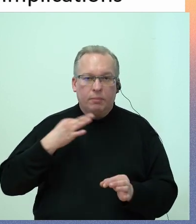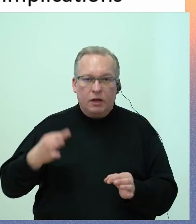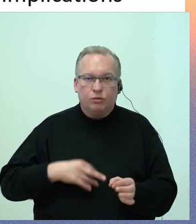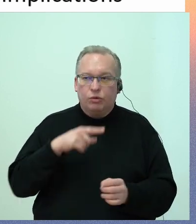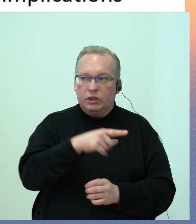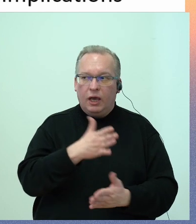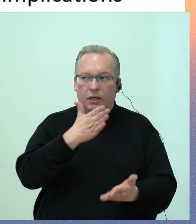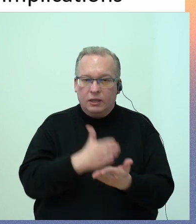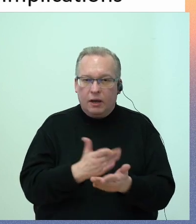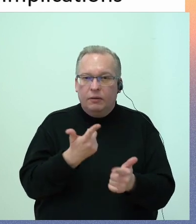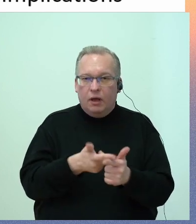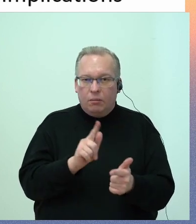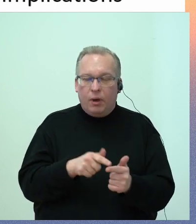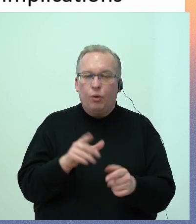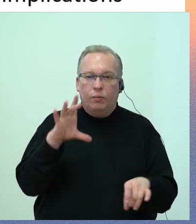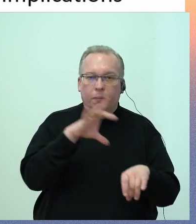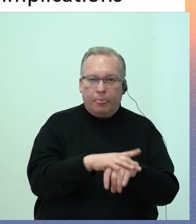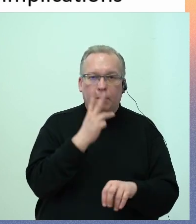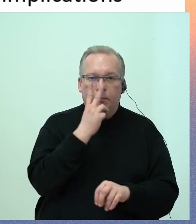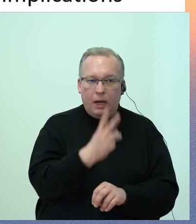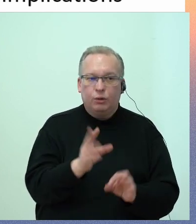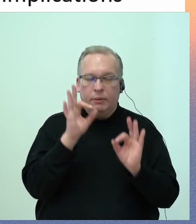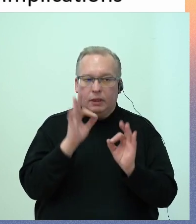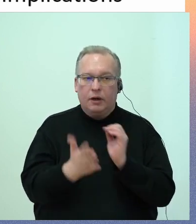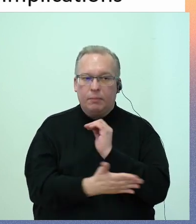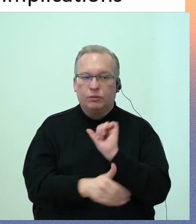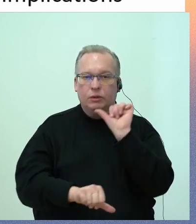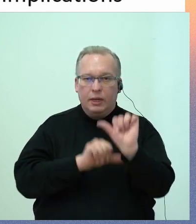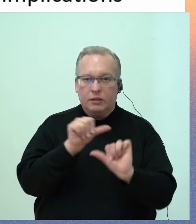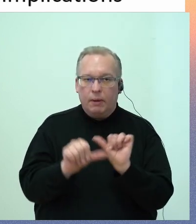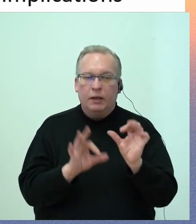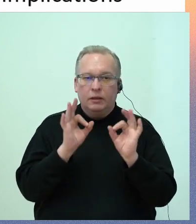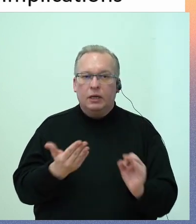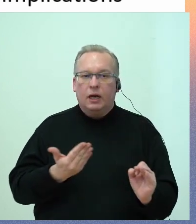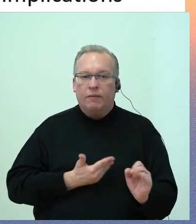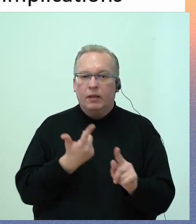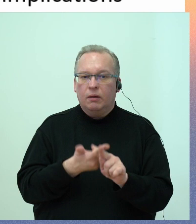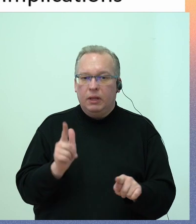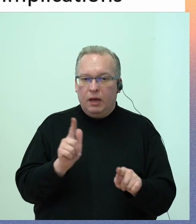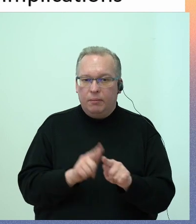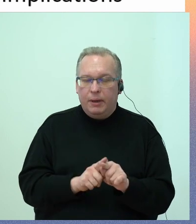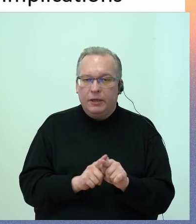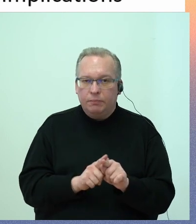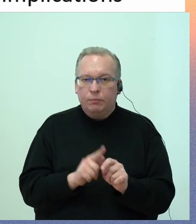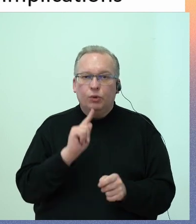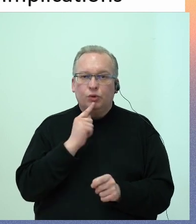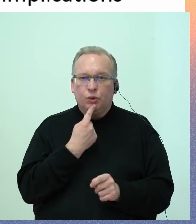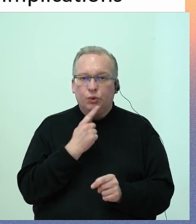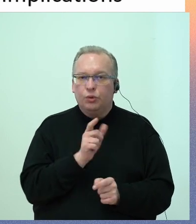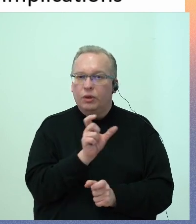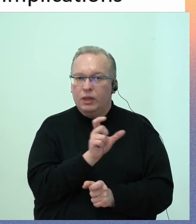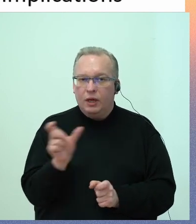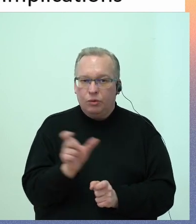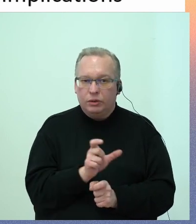Prancūzijoje jie yra labiau pastebimi. Tikrai pastaruoju metu tikrai gyvename labai beprotiškų laikotarpių.